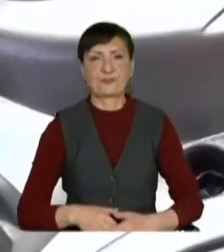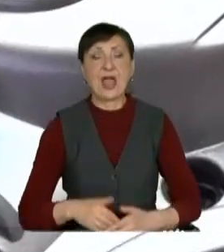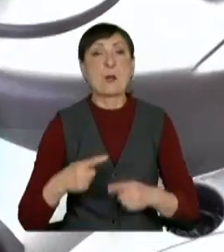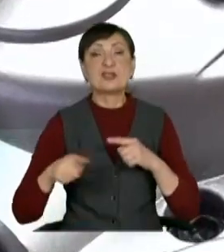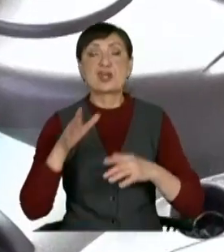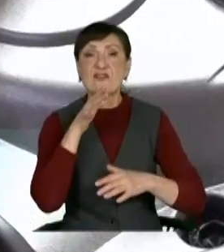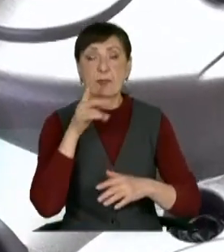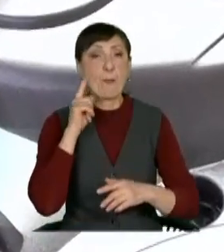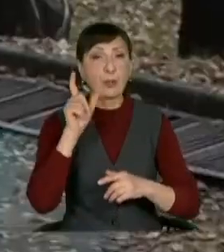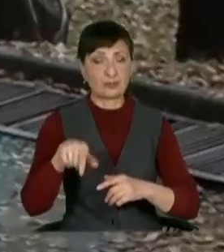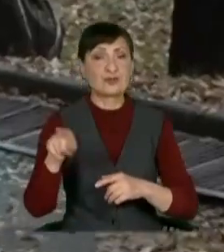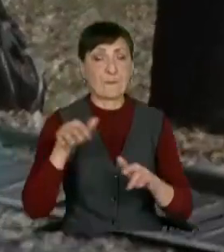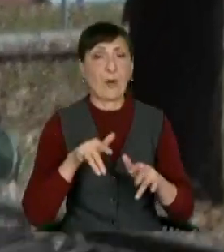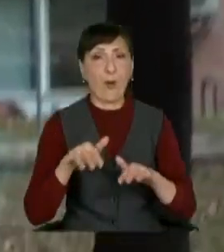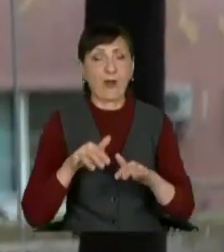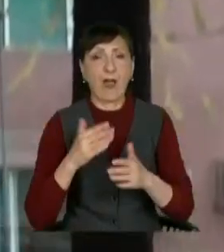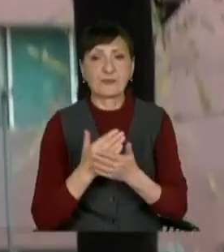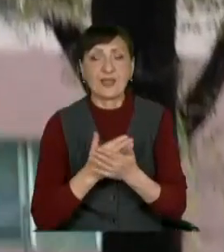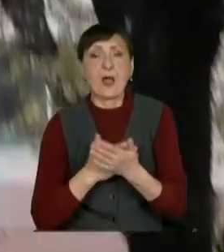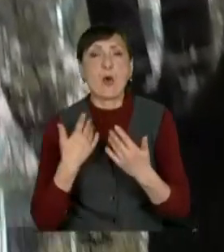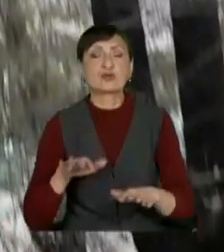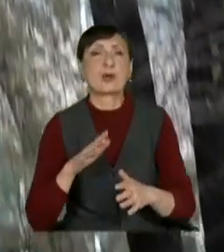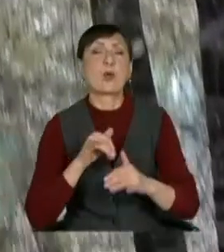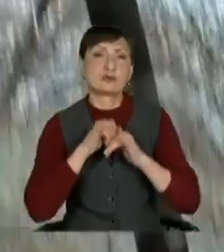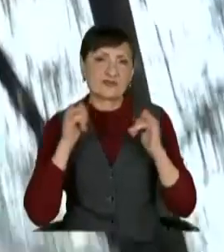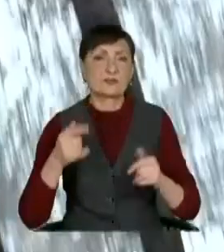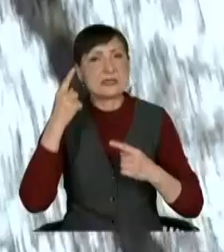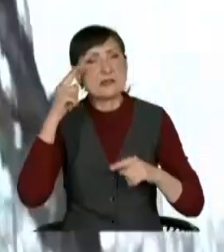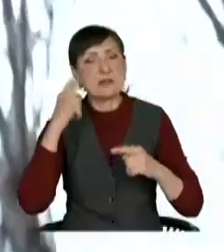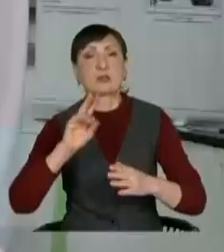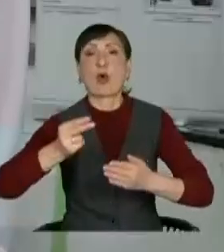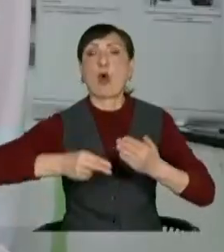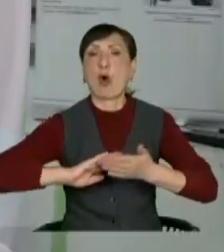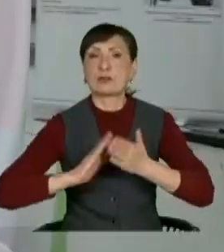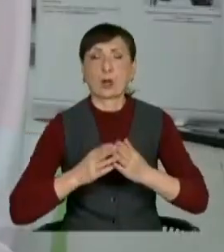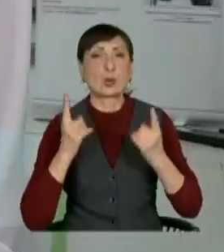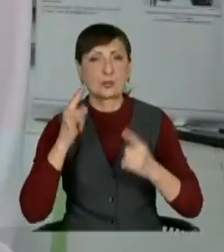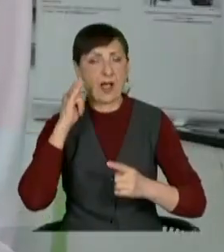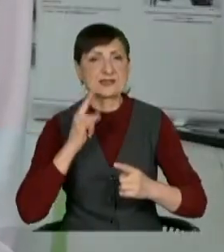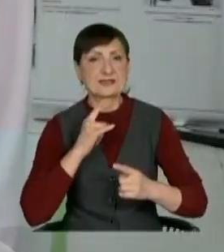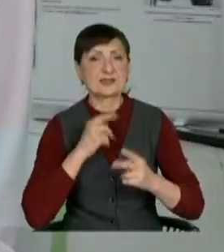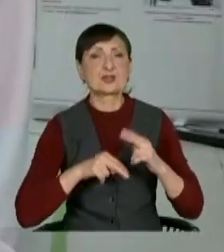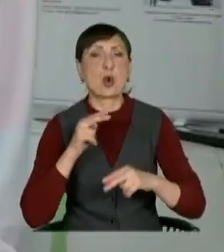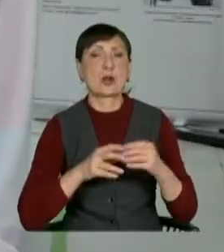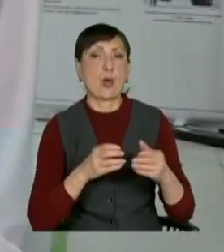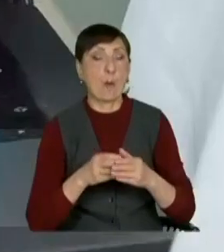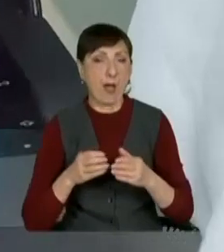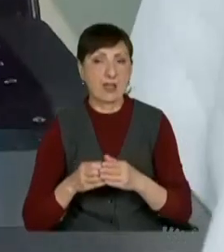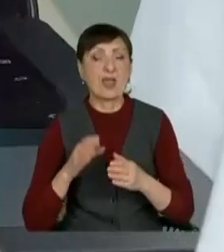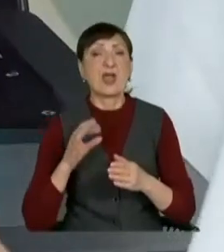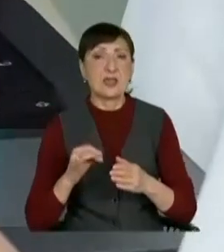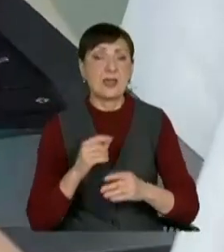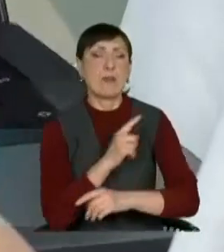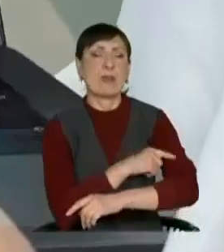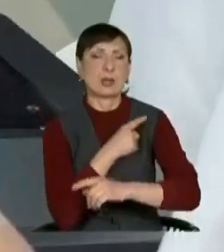В ближайшее время молодой программист планирует усовершенствовать свои идеи, подписать контракт с крупными казахстанскими строительными компаниями